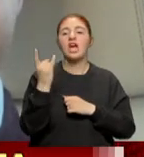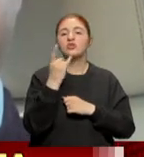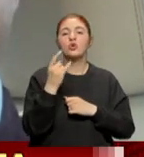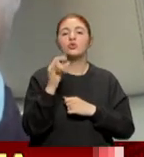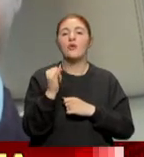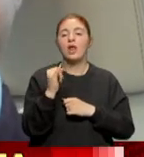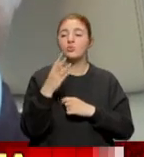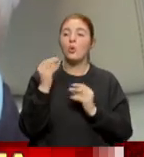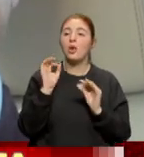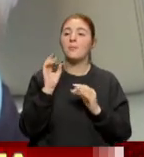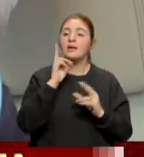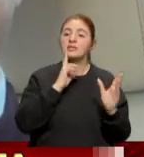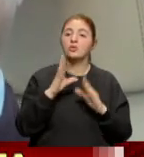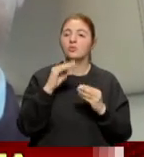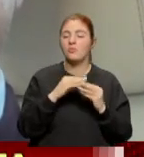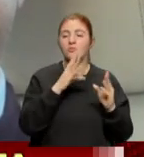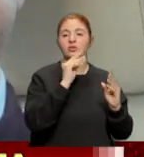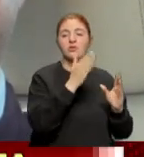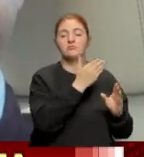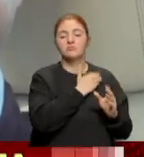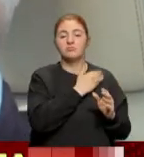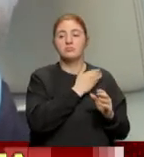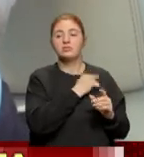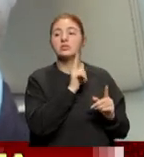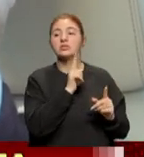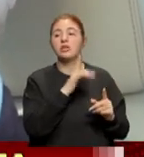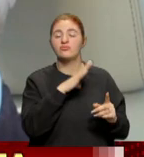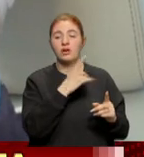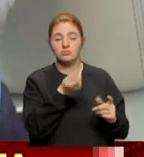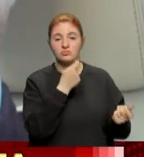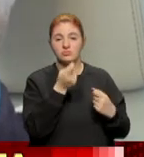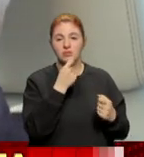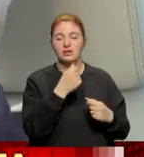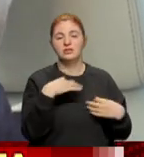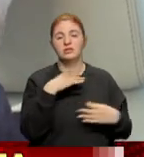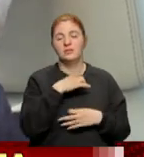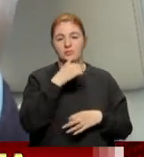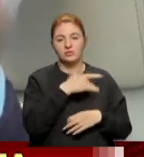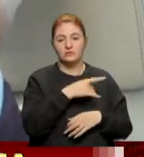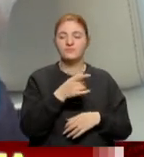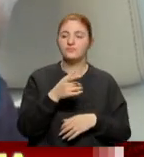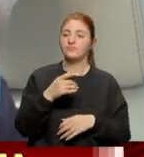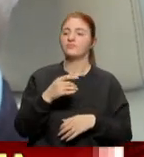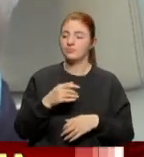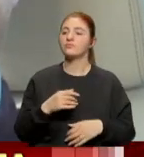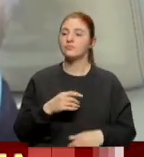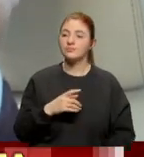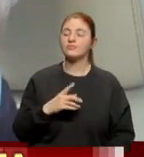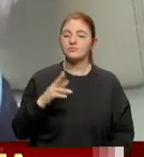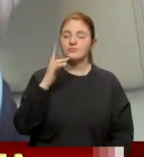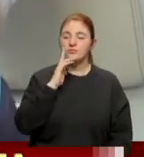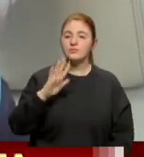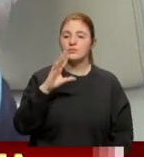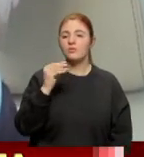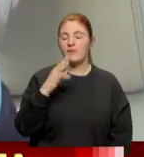ihtiyaç. Evet. Hijyen sorunu. Bu pek çok kişiden gelen ihtiyaçlar arasında Sayın Babacan. Evet, evet. Yani hijyen